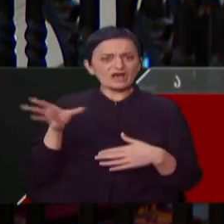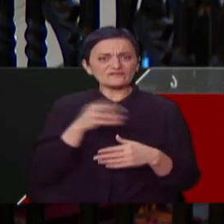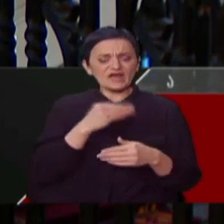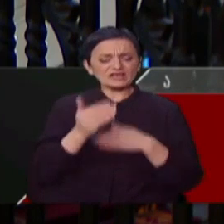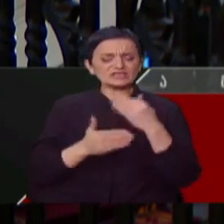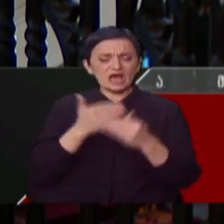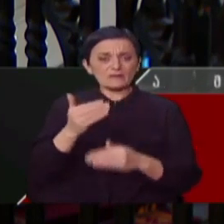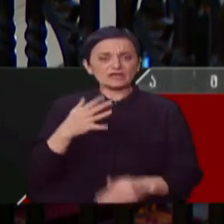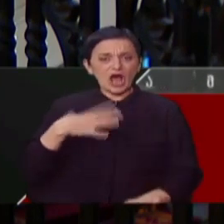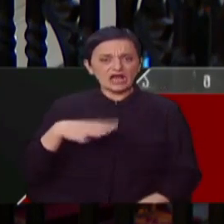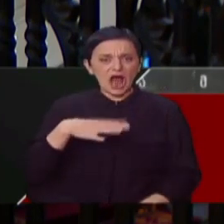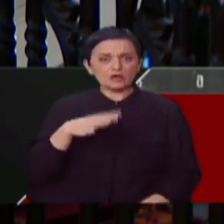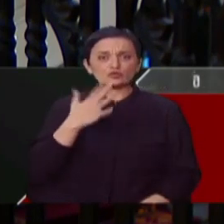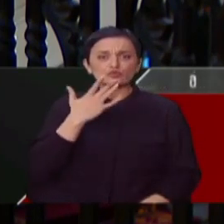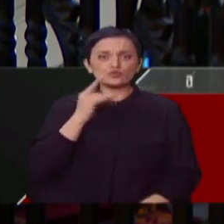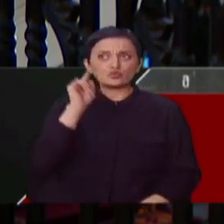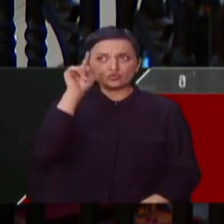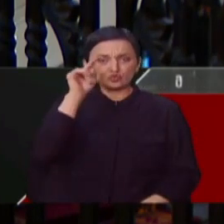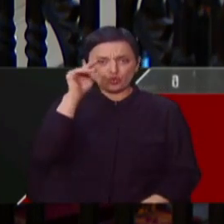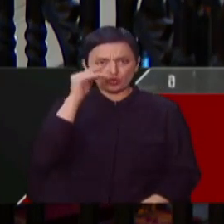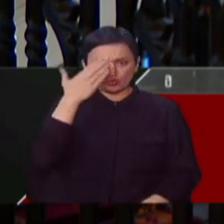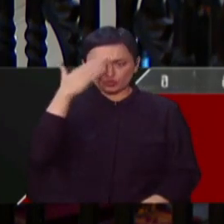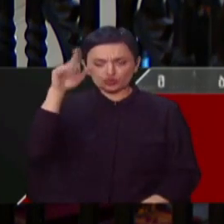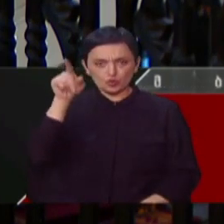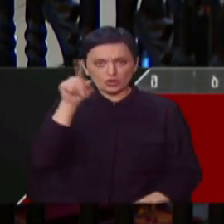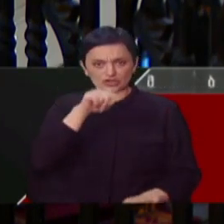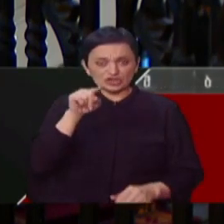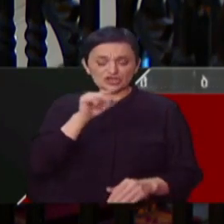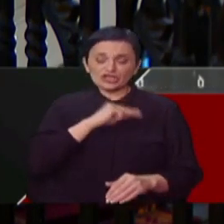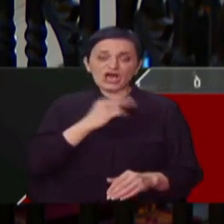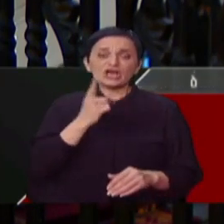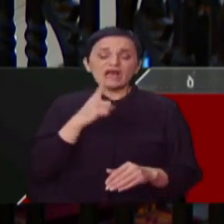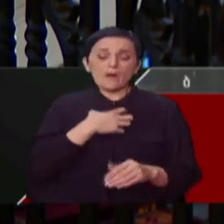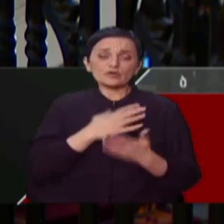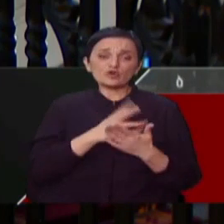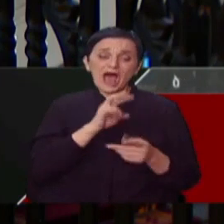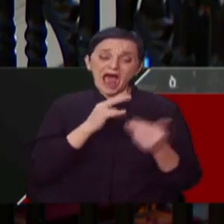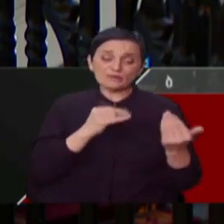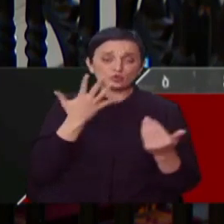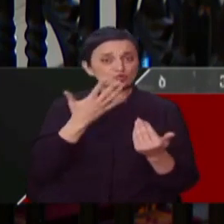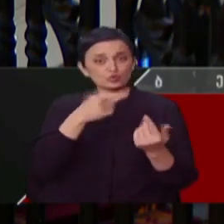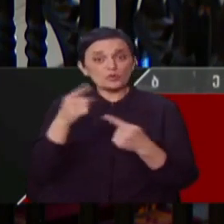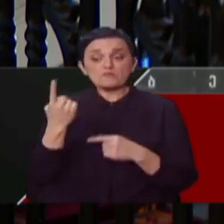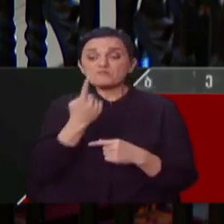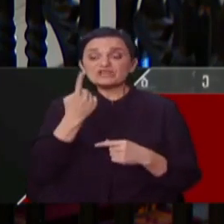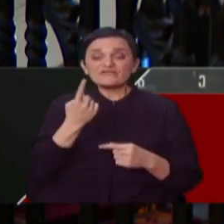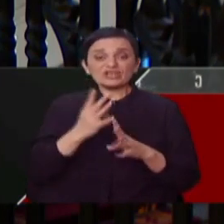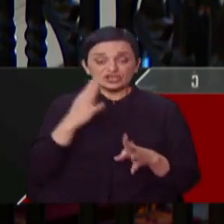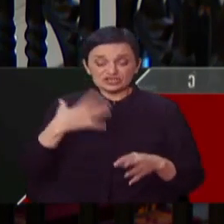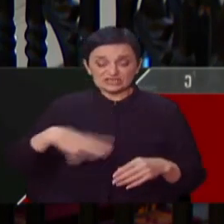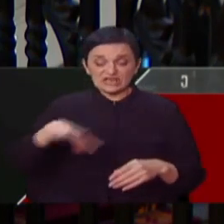წარმატებული ქართველი, რომელიც თქვა უცხოეთში ისწავლის. ძალიან მიხარია, რა მნიშვნელობა აქვს ღარიბაშვილის თუ შვილია თუ ვისი შვილია პირველში, საქართველოს შვილია,